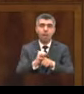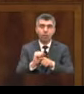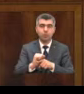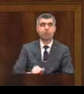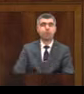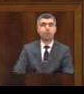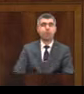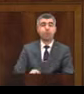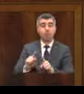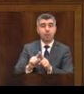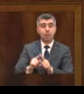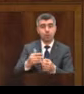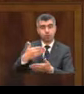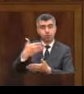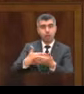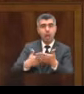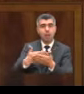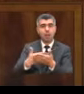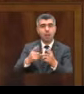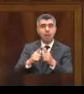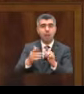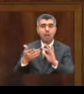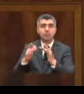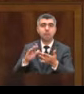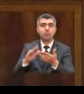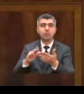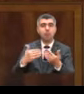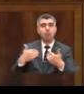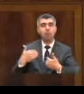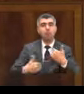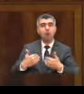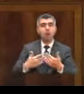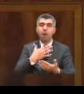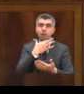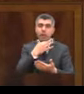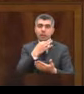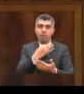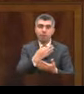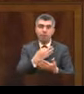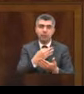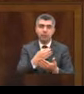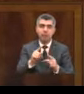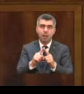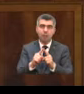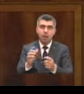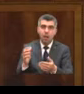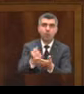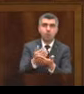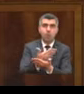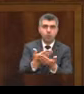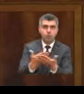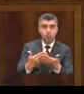رقمنا تسليم شهادة الإعاقة وهذا كان اعتبره إنجاز مهم من خلال تبسيط وتيسير المساطر يعني الإدارية،